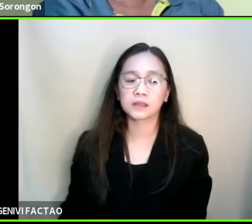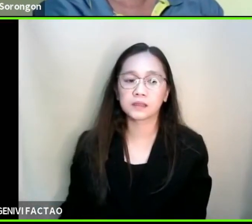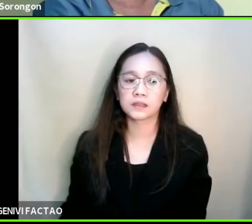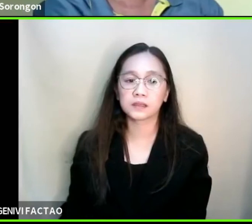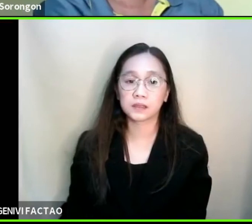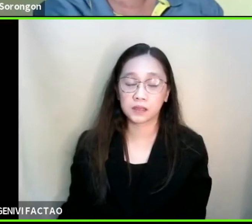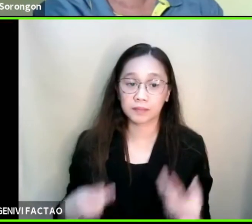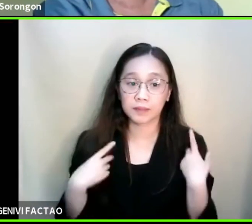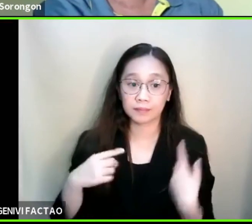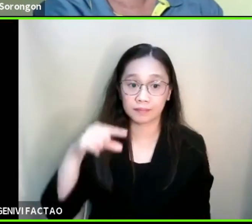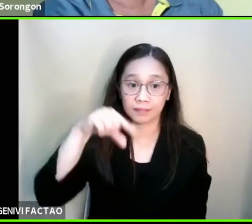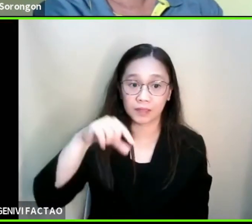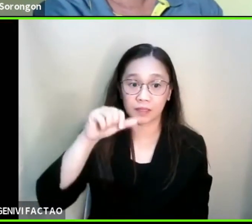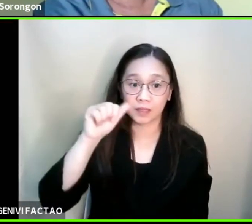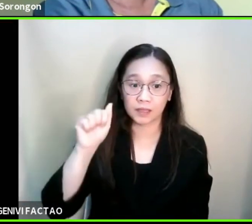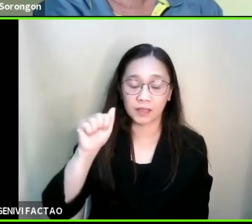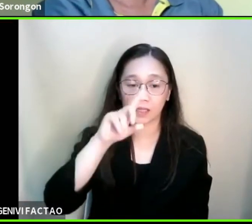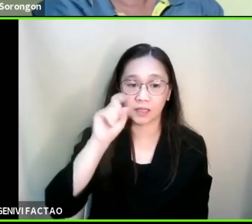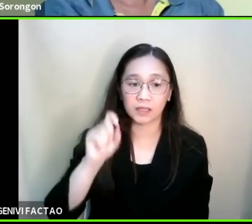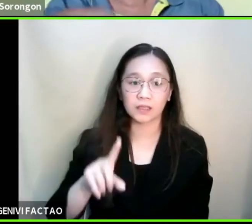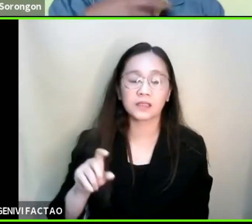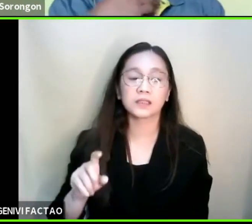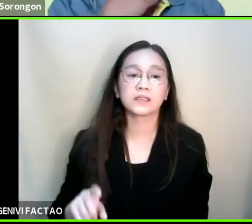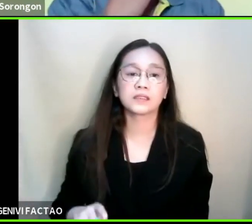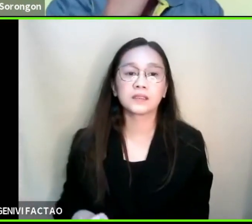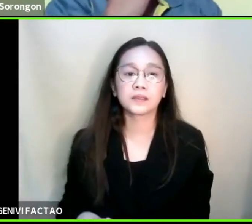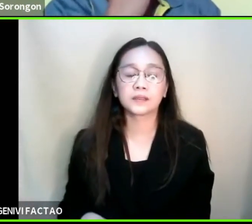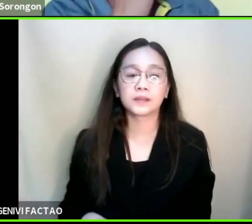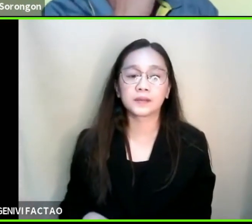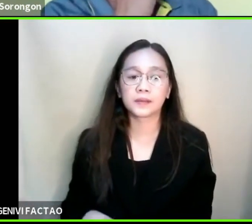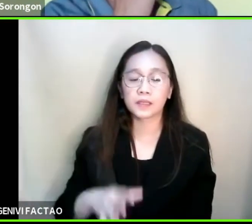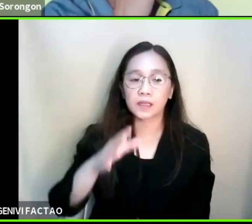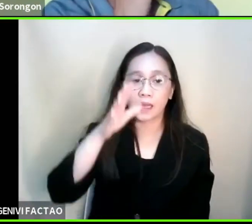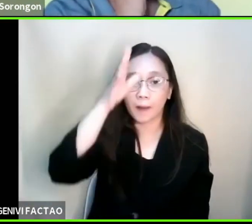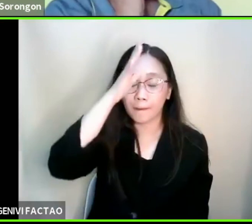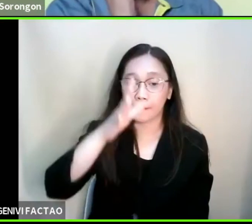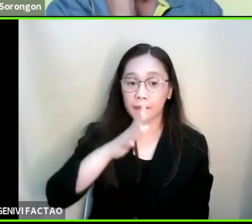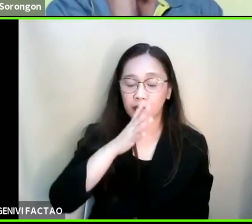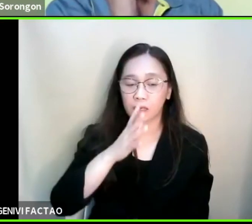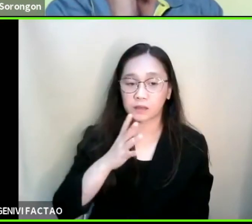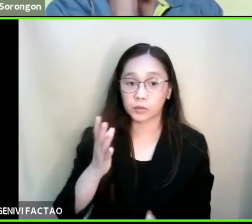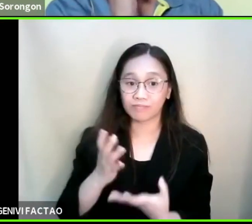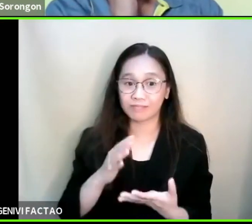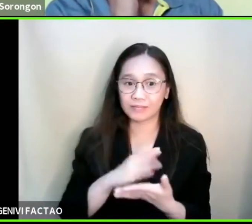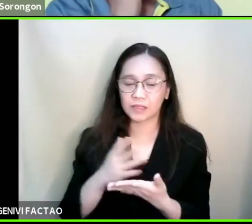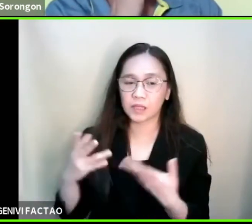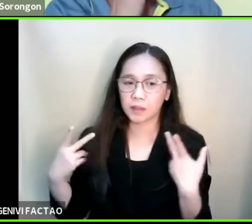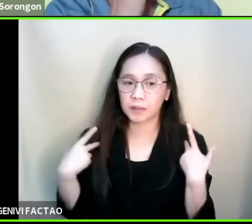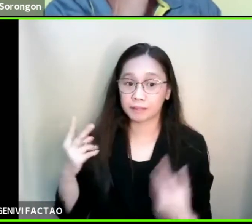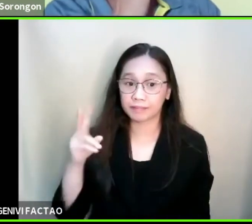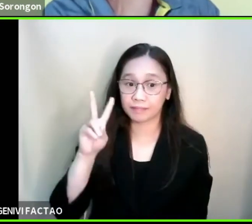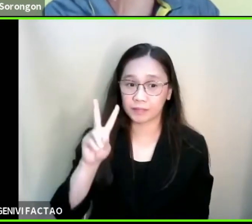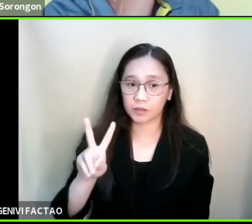type, pakibasa. Ayan. So, this parent would like to share po, no, na meron po siyang